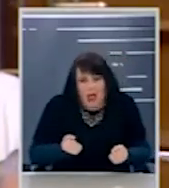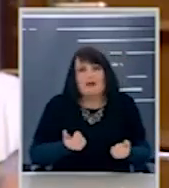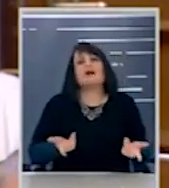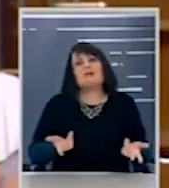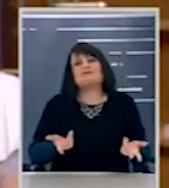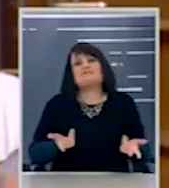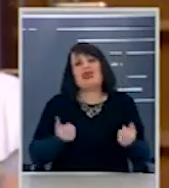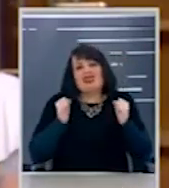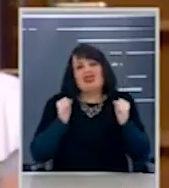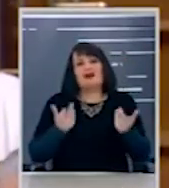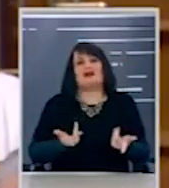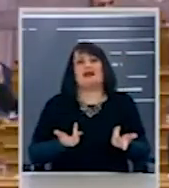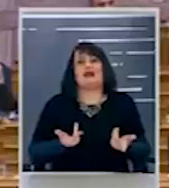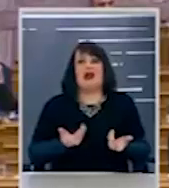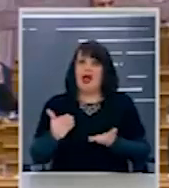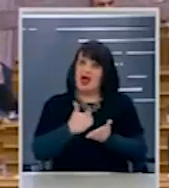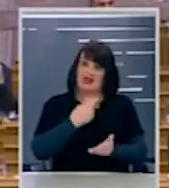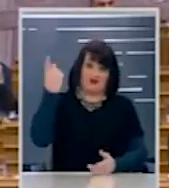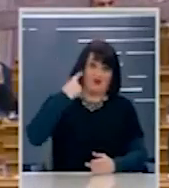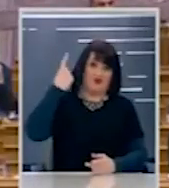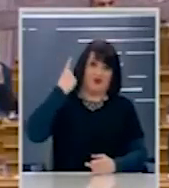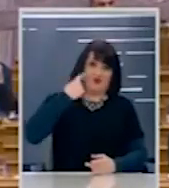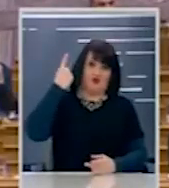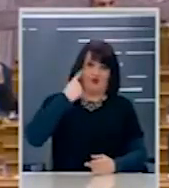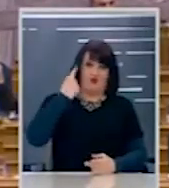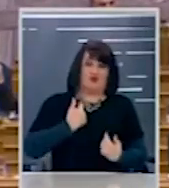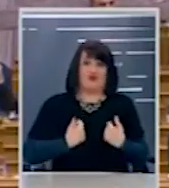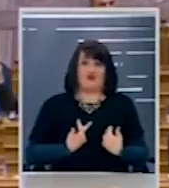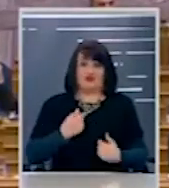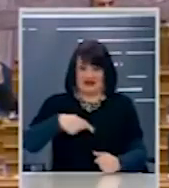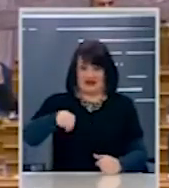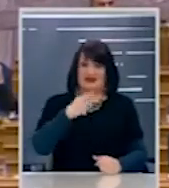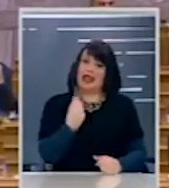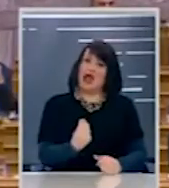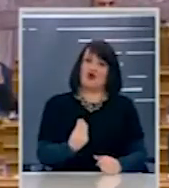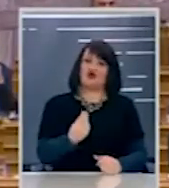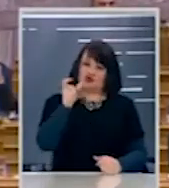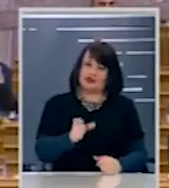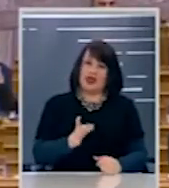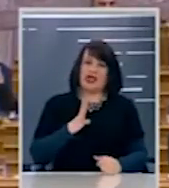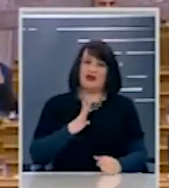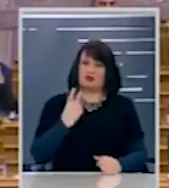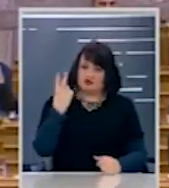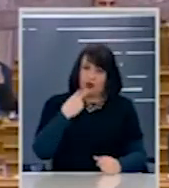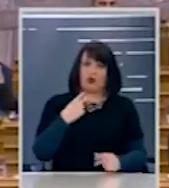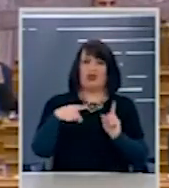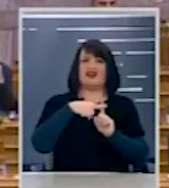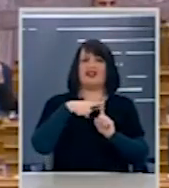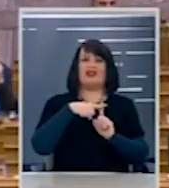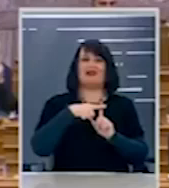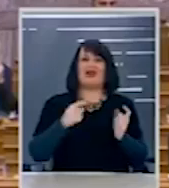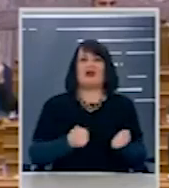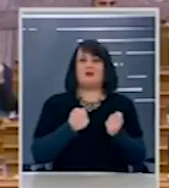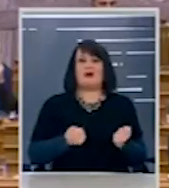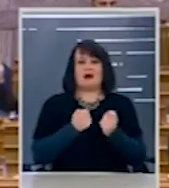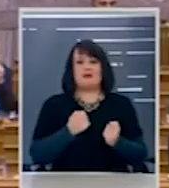σας. Αλλά είναι άδικη η κριτική αυτή. Και εν πάση περιπτώσει, εσείς που είστε και καλοπροαίρετος άνθρωπος, να δείτε και τα θετικά που γίνονται. Διότι